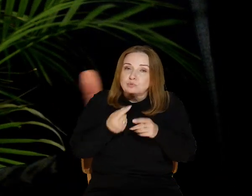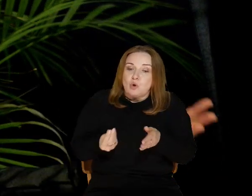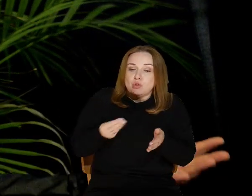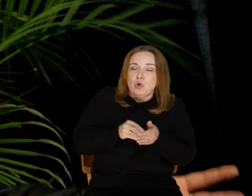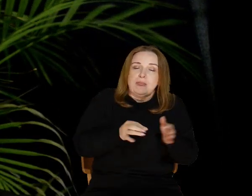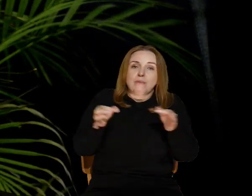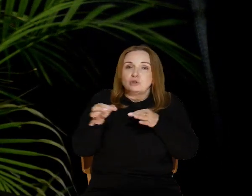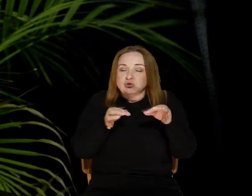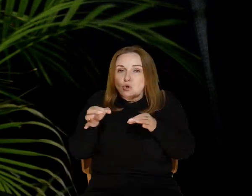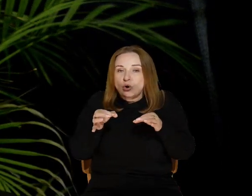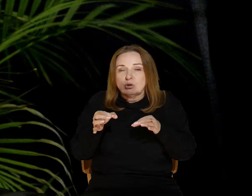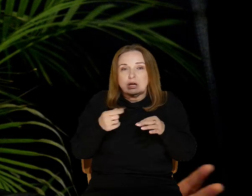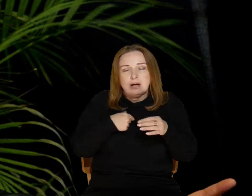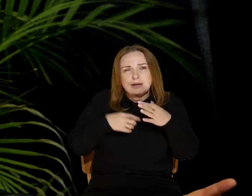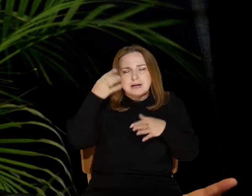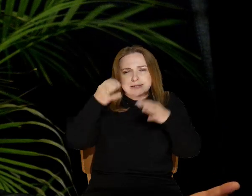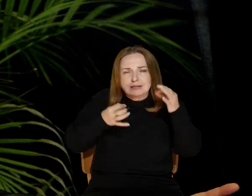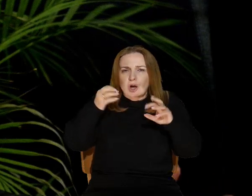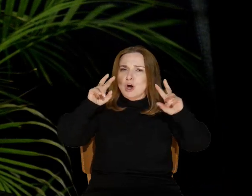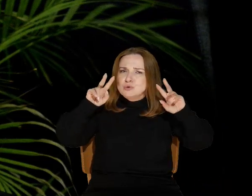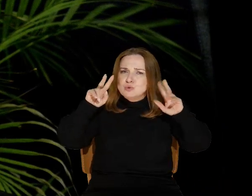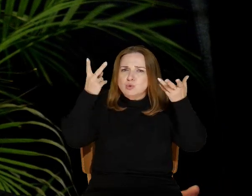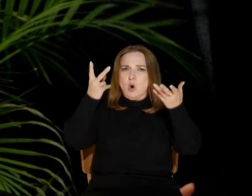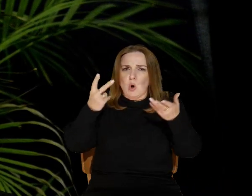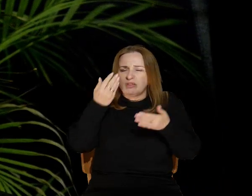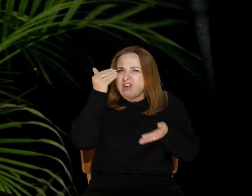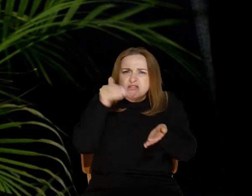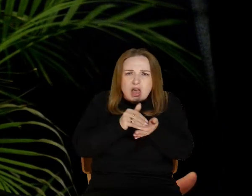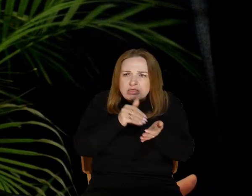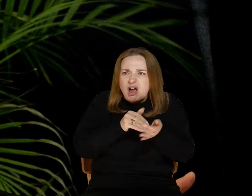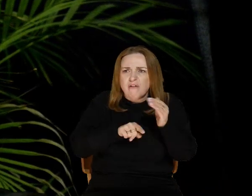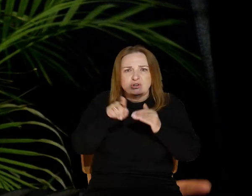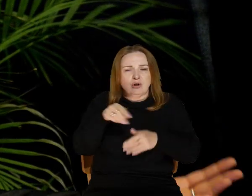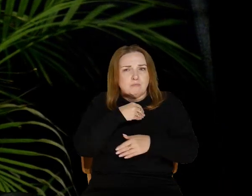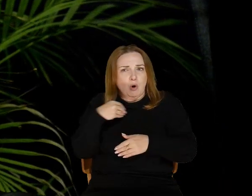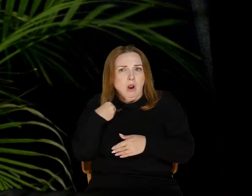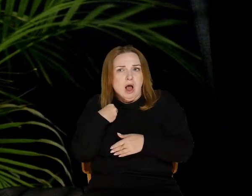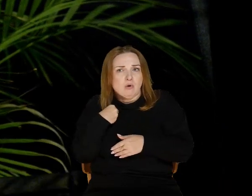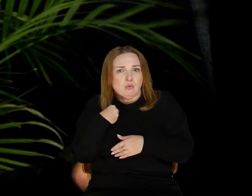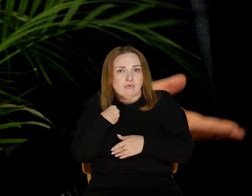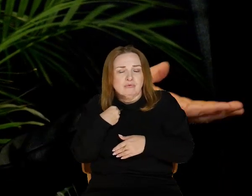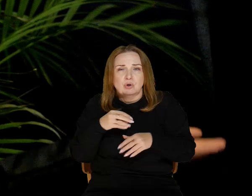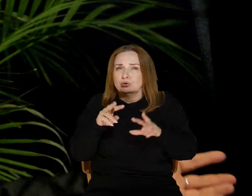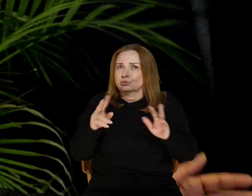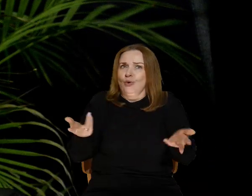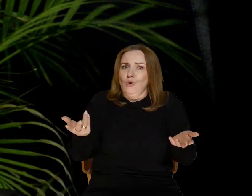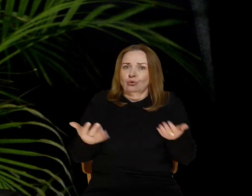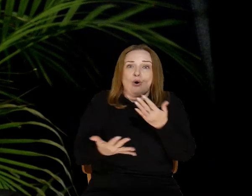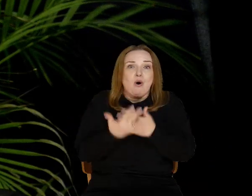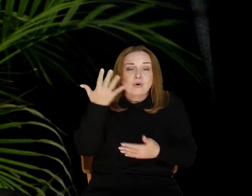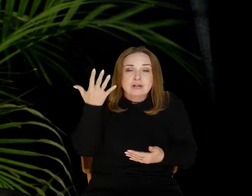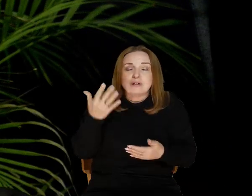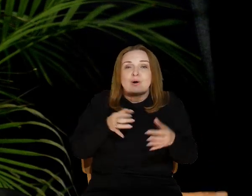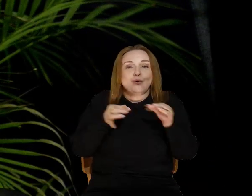zawsze mnie zastanawiało, skąd taki wybuch tej nienawiści wobec Polaków, prawda? No i się okazało, że oczywiście no to